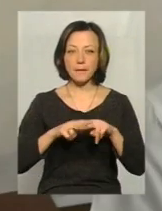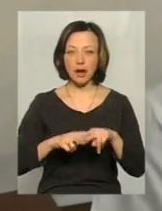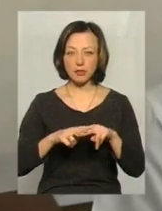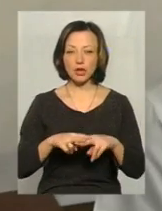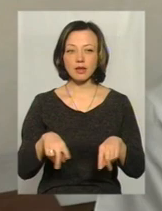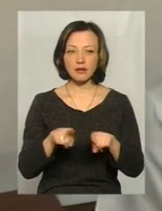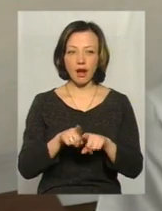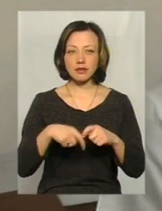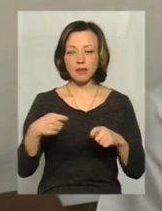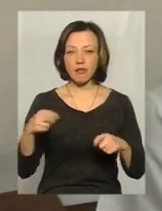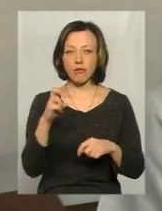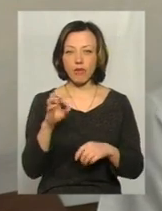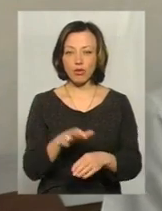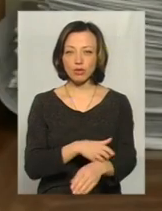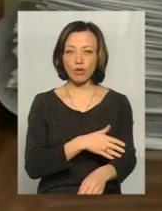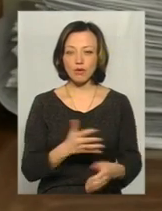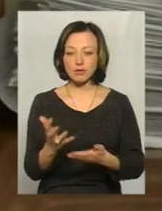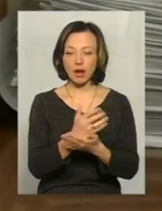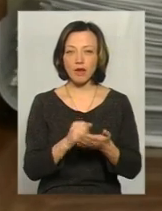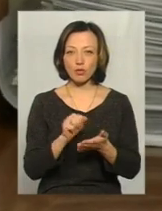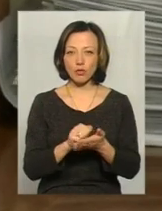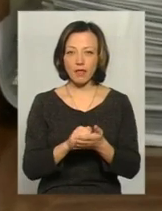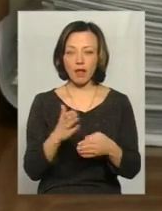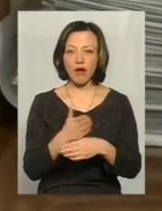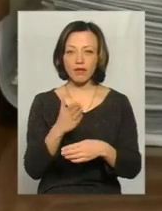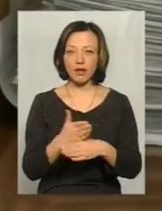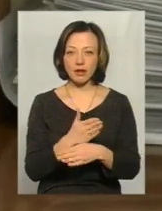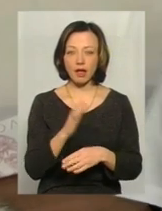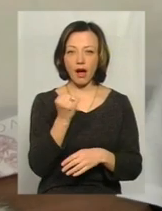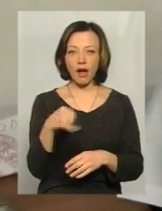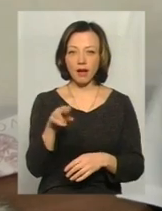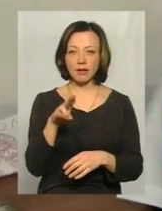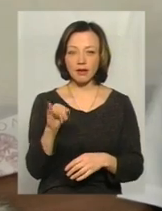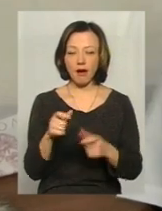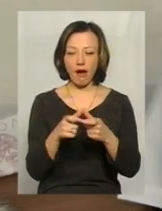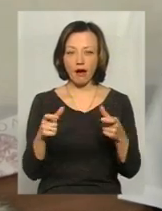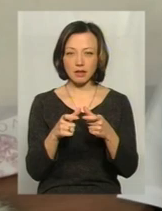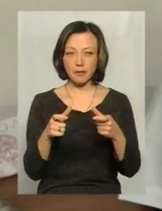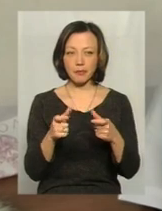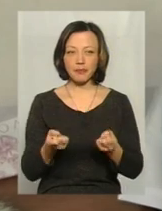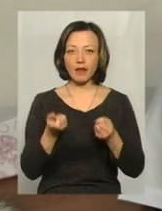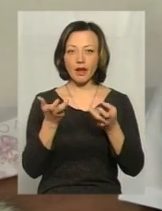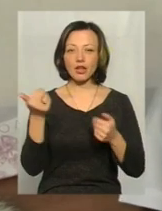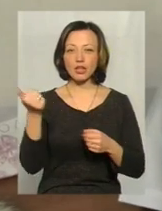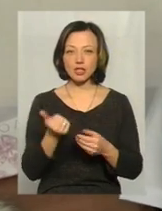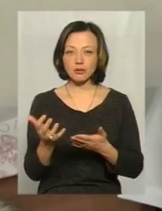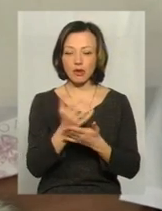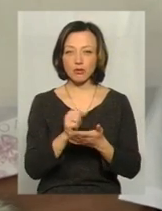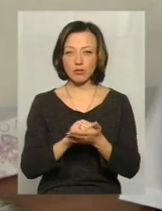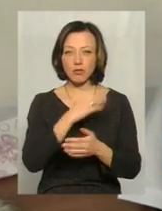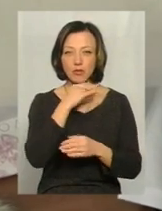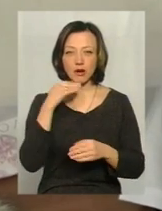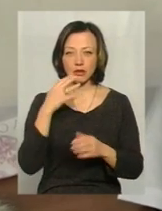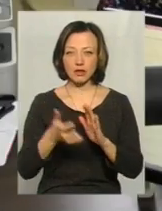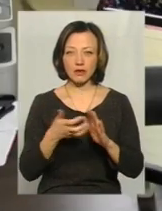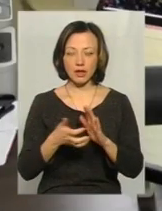Так забарився, каже, бо довго збирав документи на виготовлення ID-картки. Пару тижнів навіть не. Там багато документів